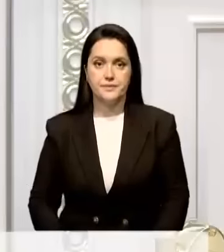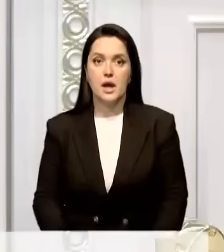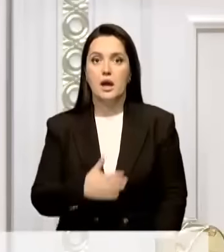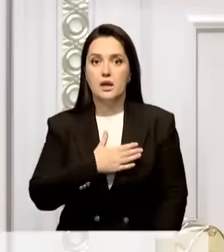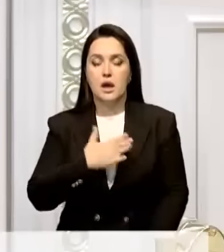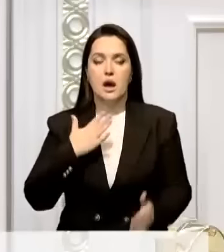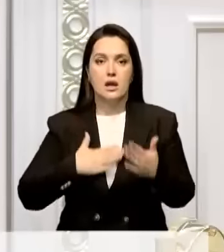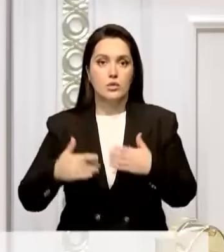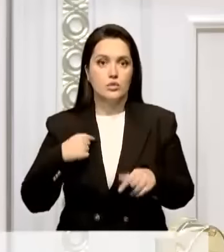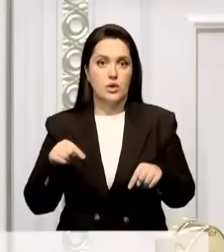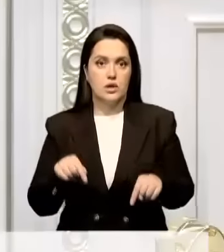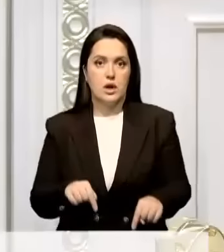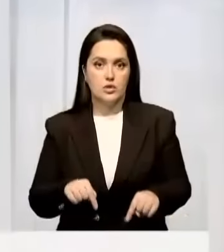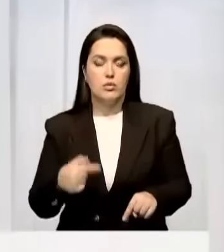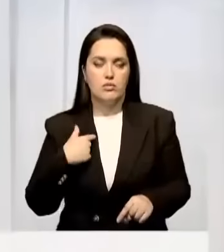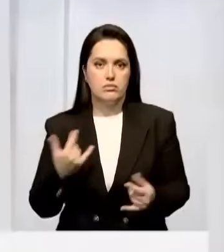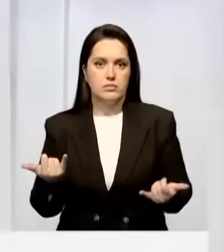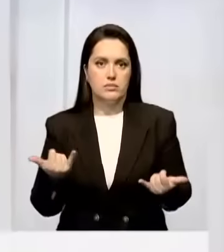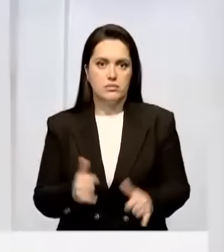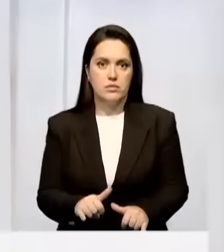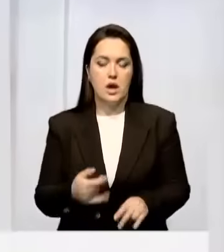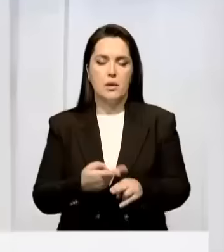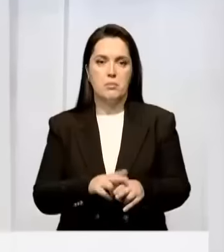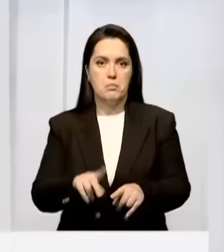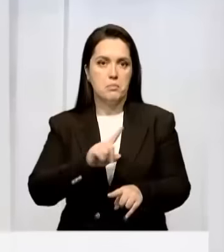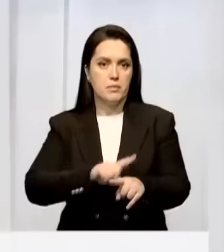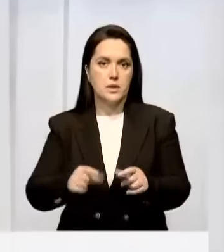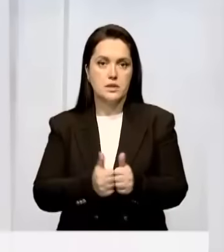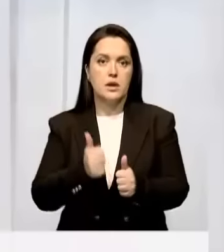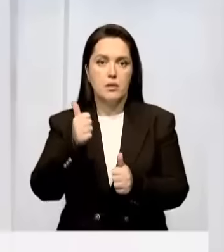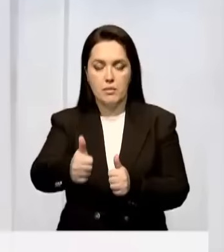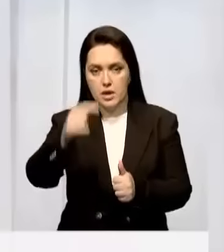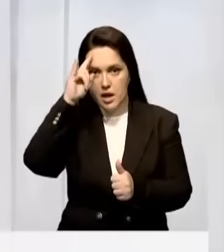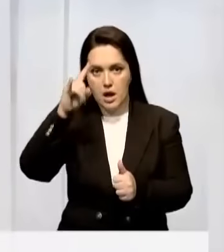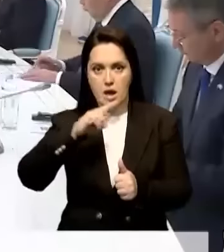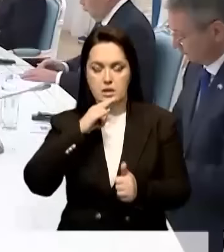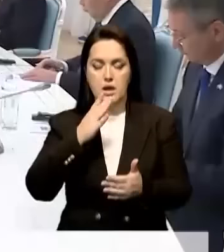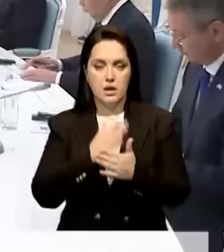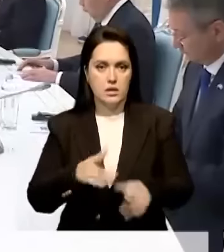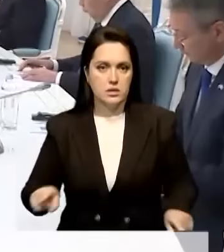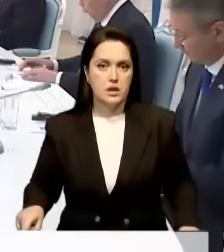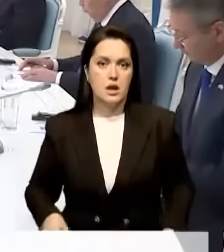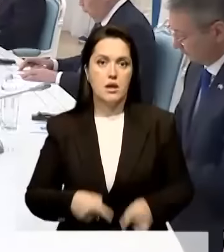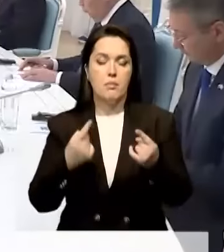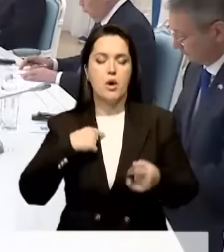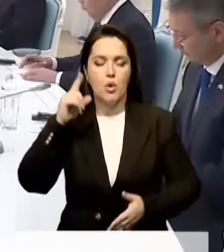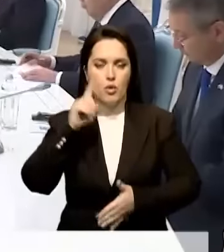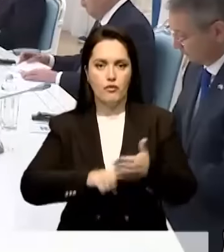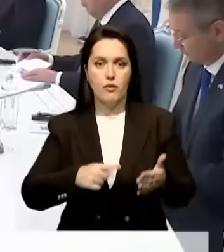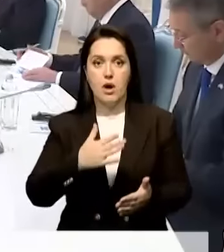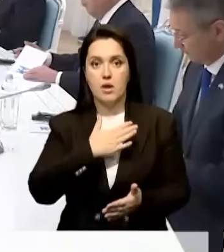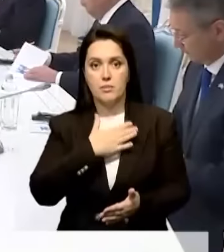что нахожусь здесь. Я впечатлен тем прогрессом, тем развитием, которое происходит в Казахстане. Я уверен, что наша дружба,